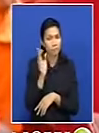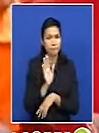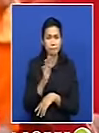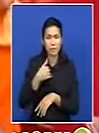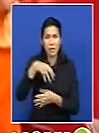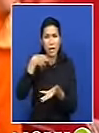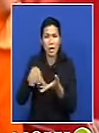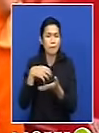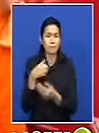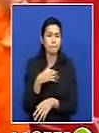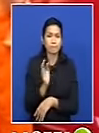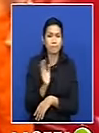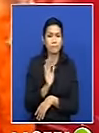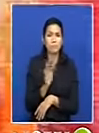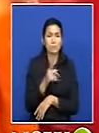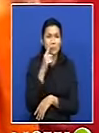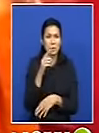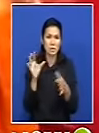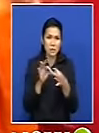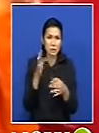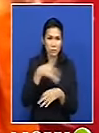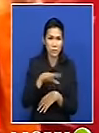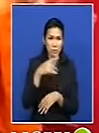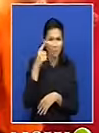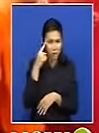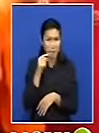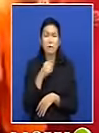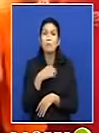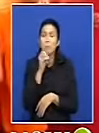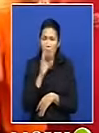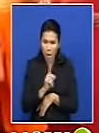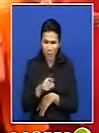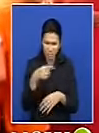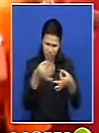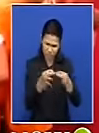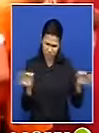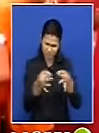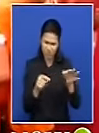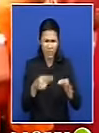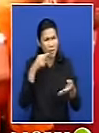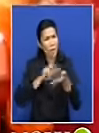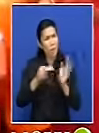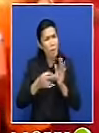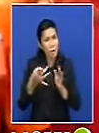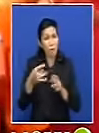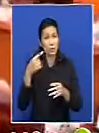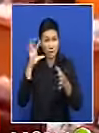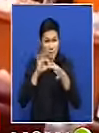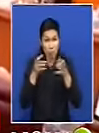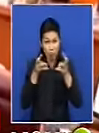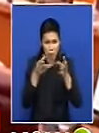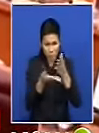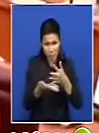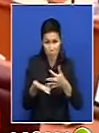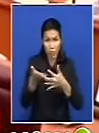จะมาตอบคำถามนะครับผลของการตีความที่เสนอให้มีการตีความว่าขั้นตอนการแต่งตั้งสมเด็จพระสังฆราชนั้นจะ